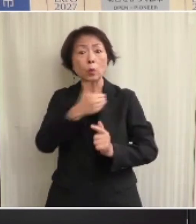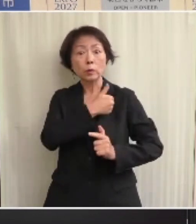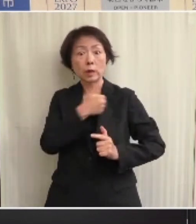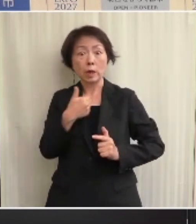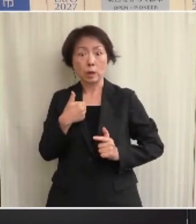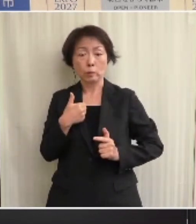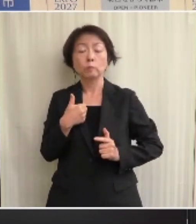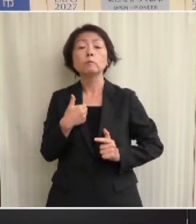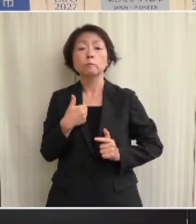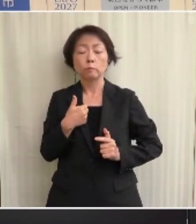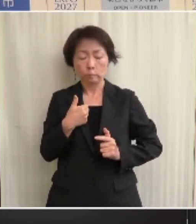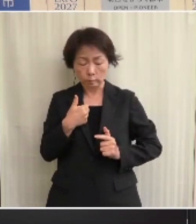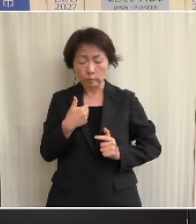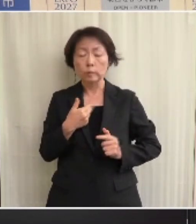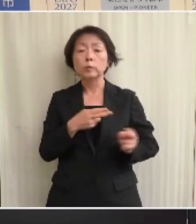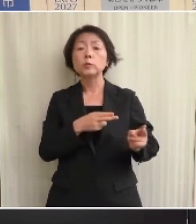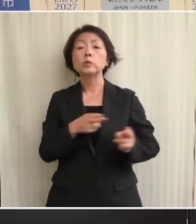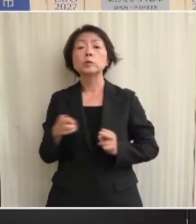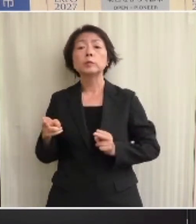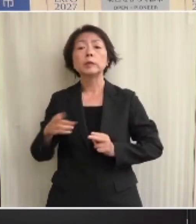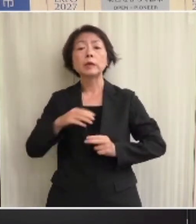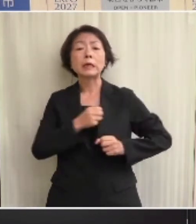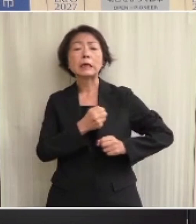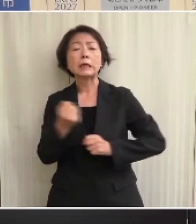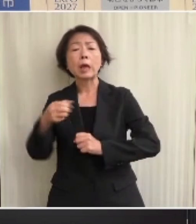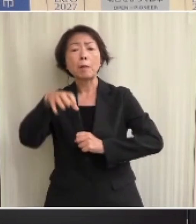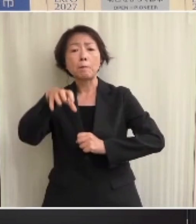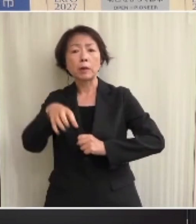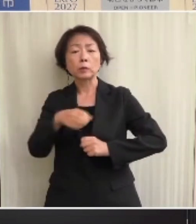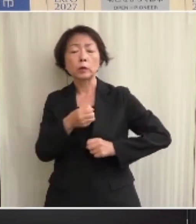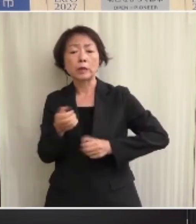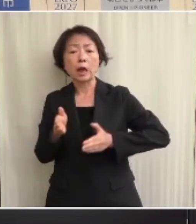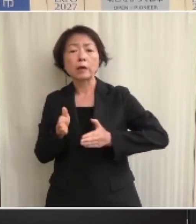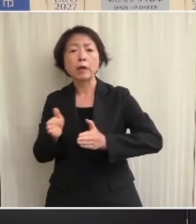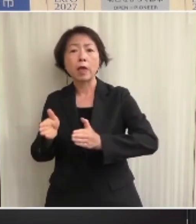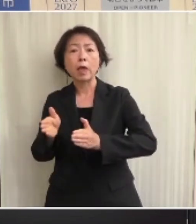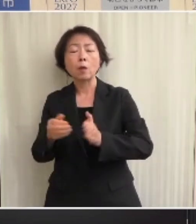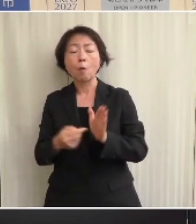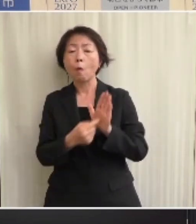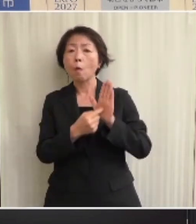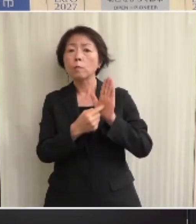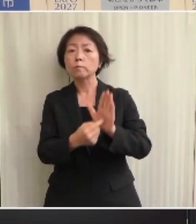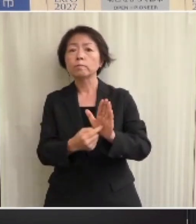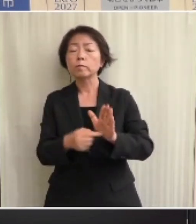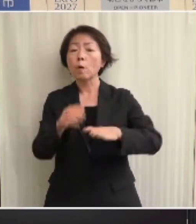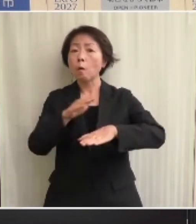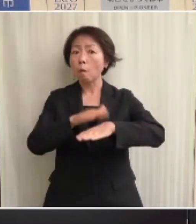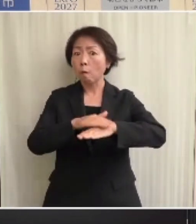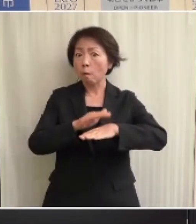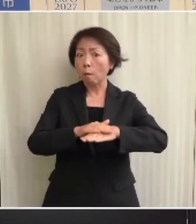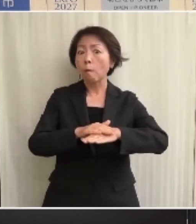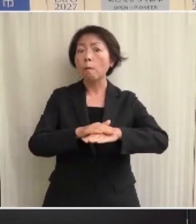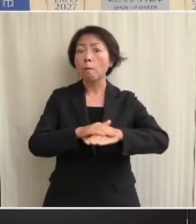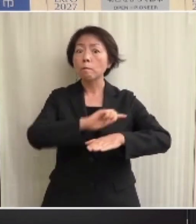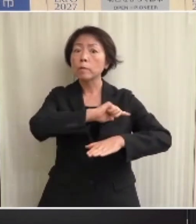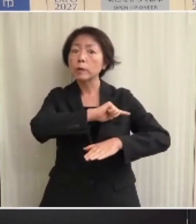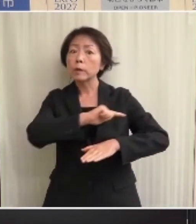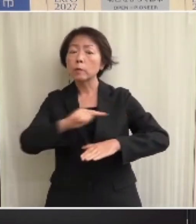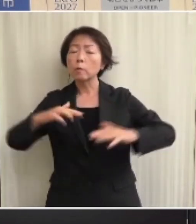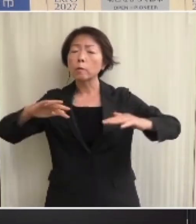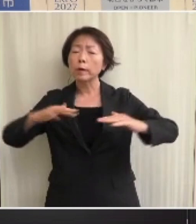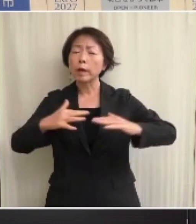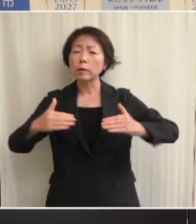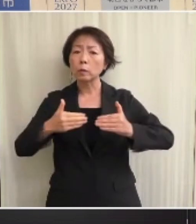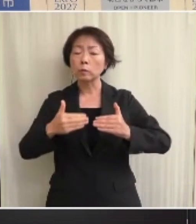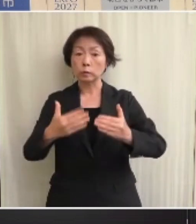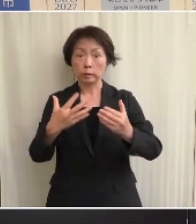いいか、また避難先や、避難経路を周知するための、方法などに、を検討してまいり